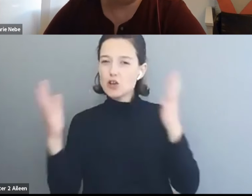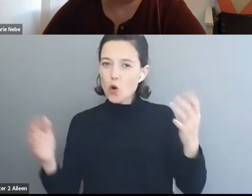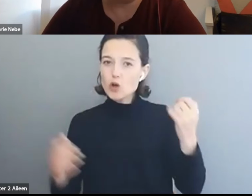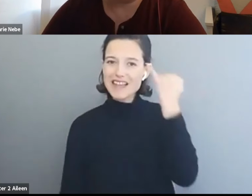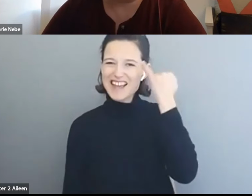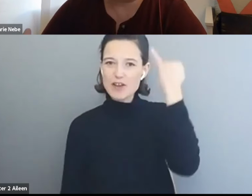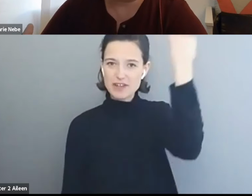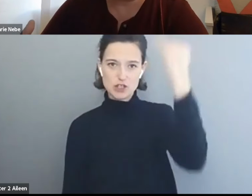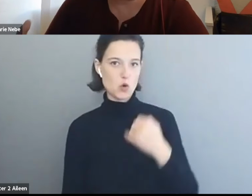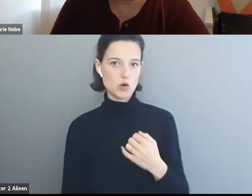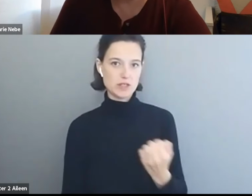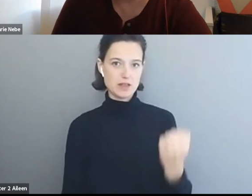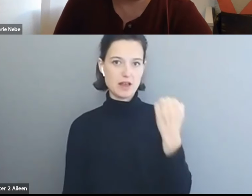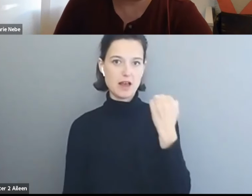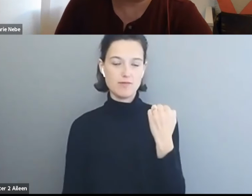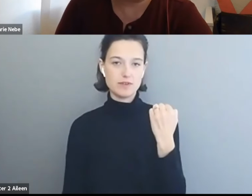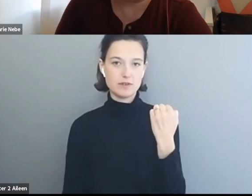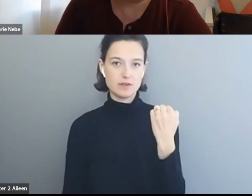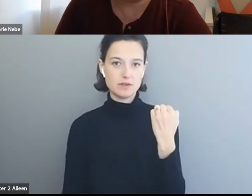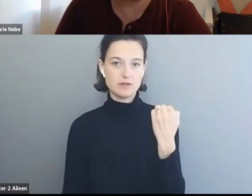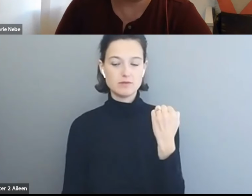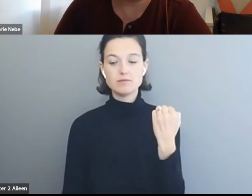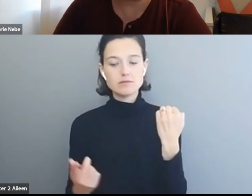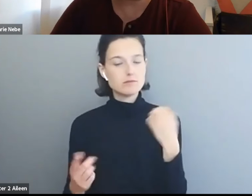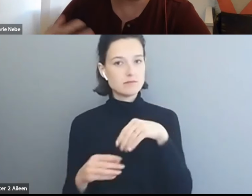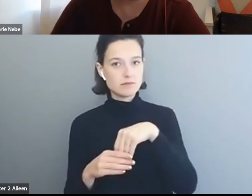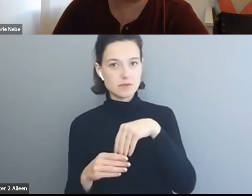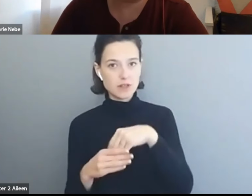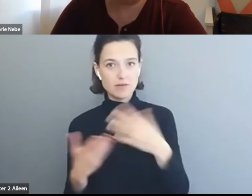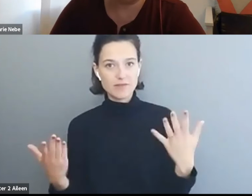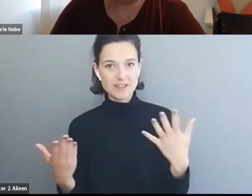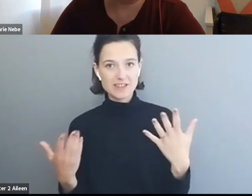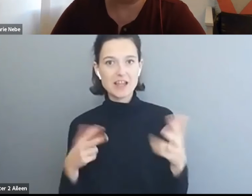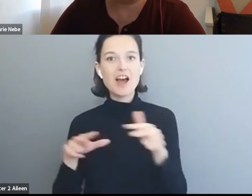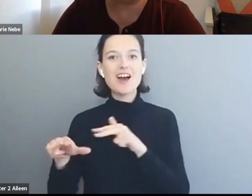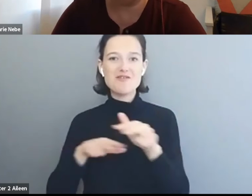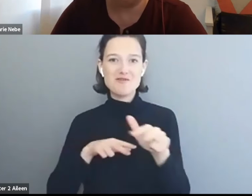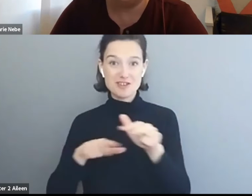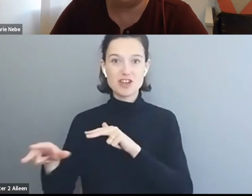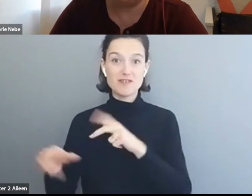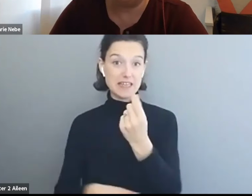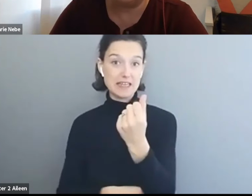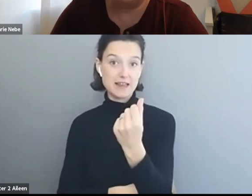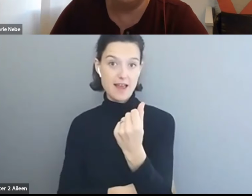Und Innovationskraft, da steckt Wirtschaftlichkeit drin, etwas Neues zu entwickeln,